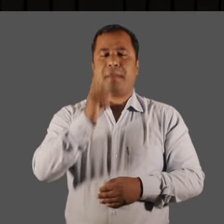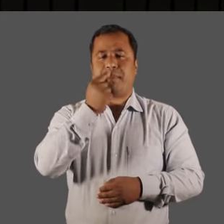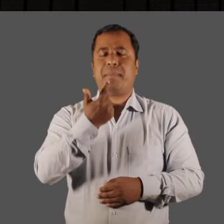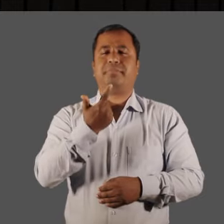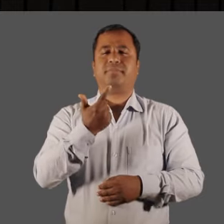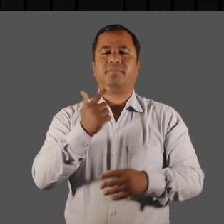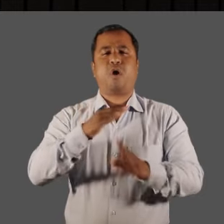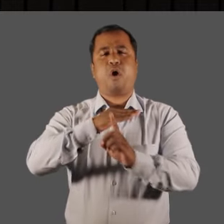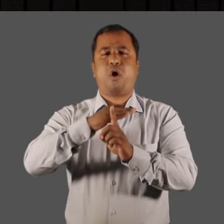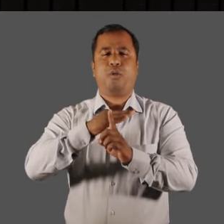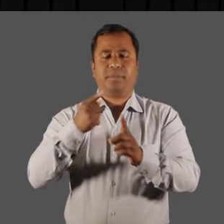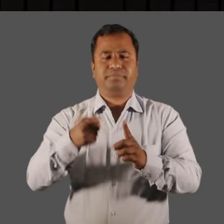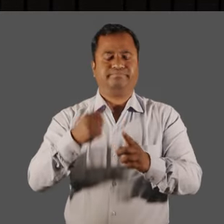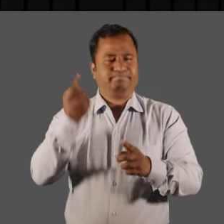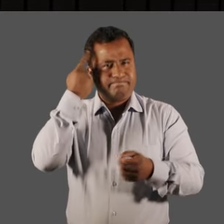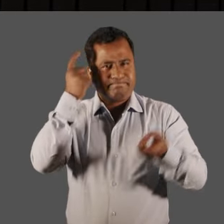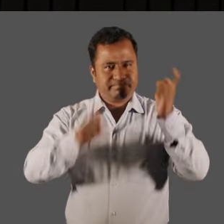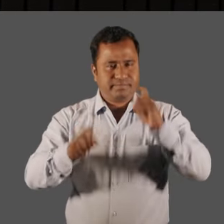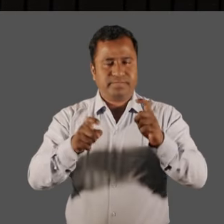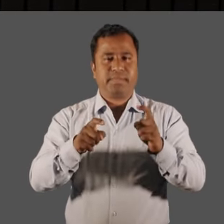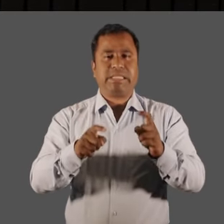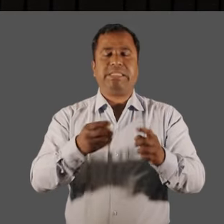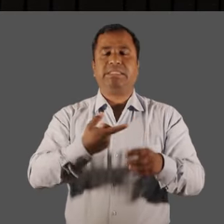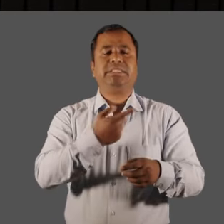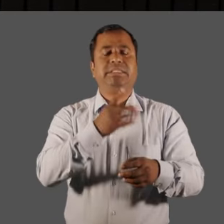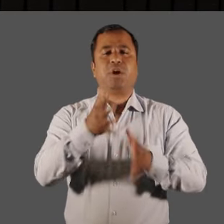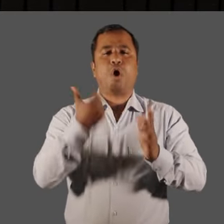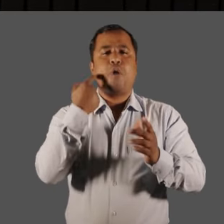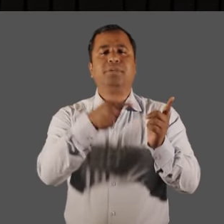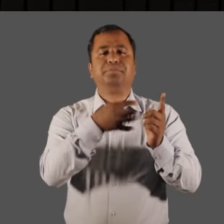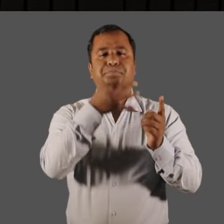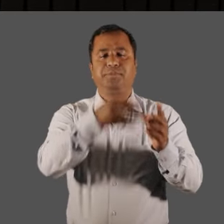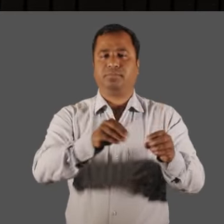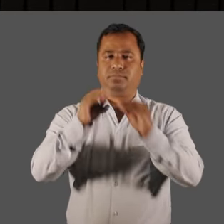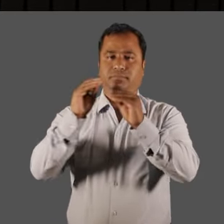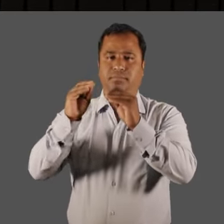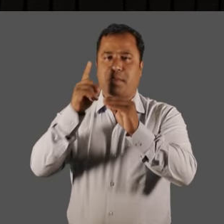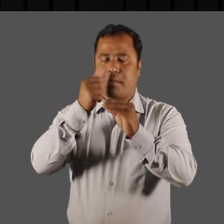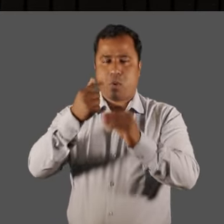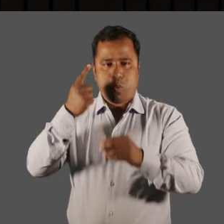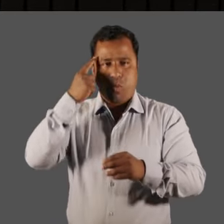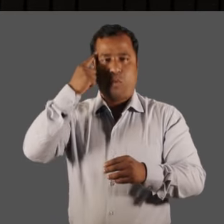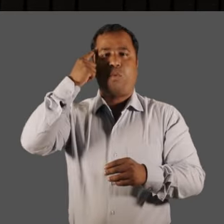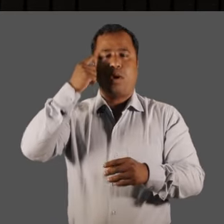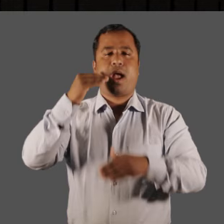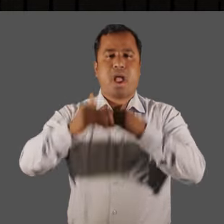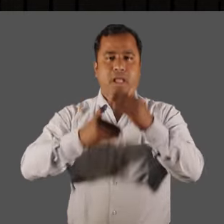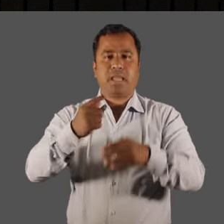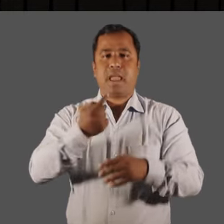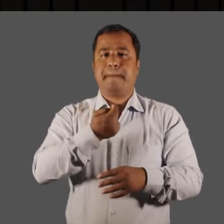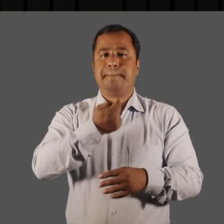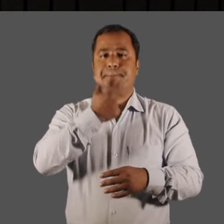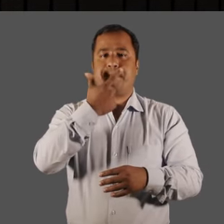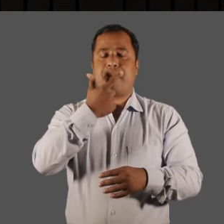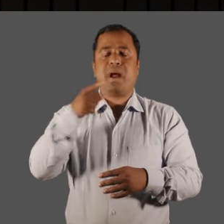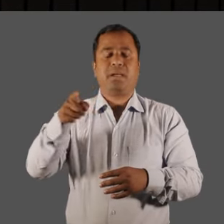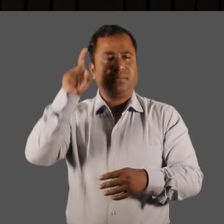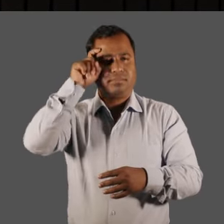না? জি। তো ওই আমি আমার বুদ্ধি দিয়ে ওইটুকুই বলার চেষ্টা করতাম এবং একটা সময় আস্তে, আস্তে দেখা গেছে যে আমার বাবার আমার প্রতি